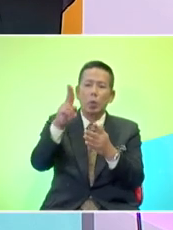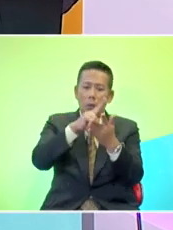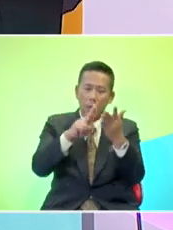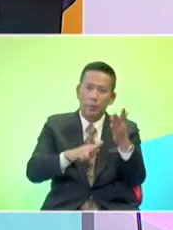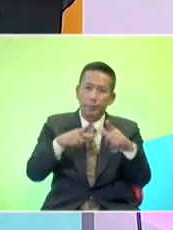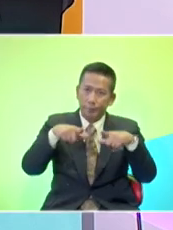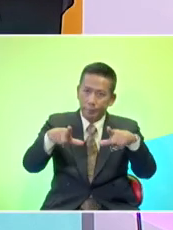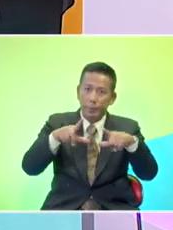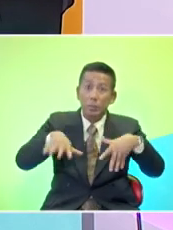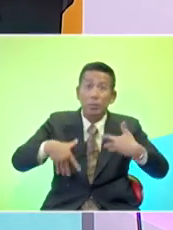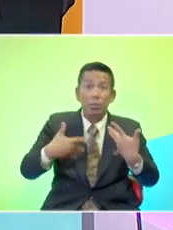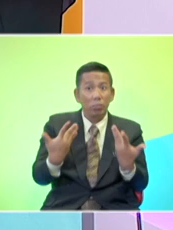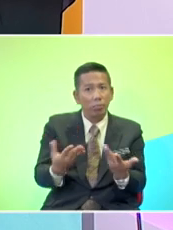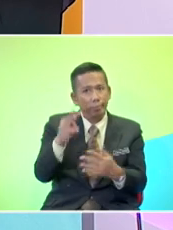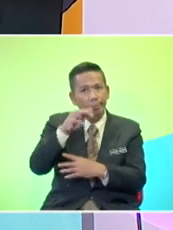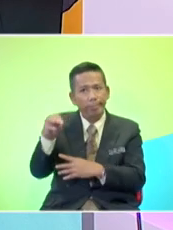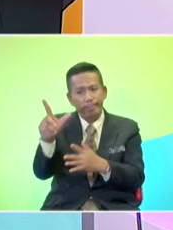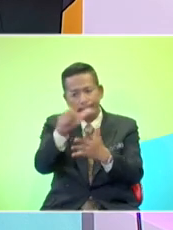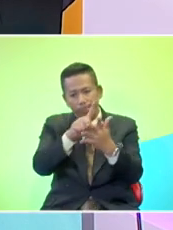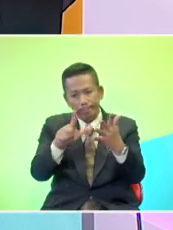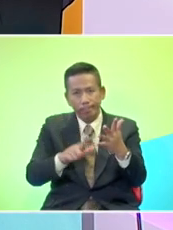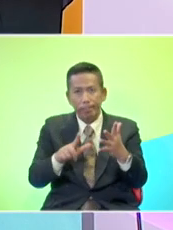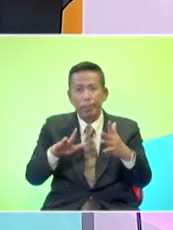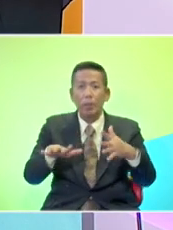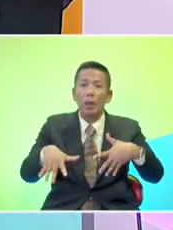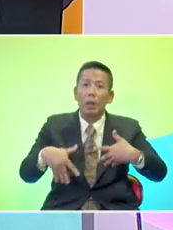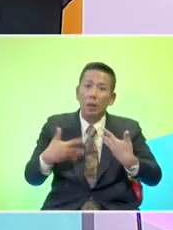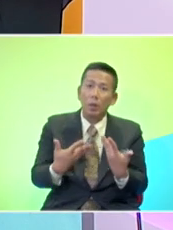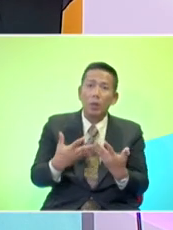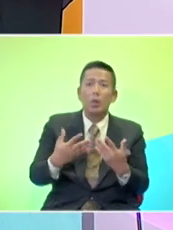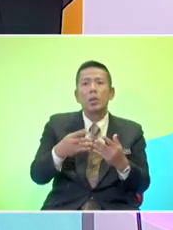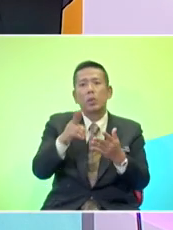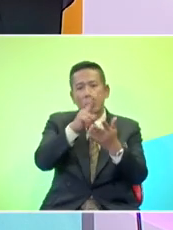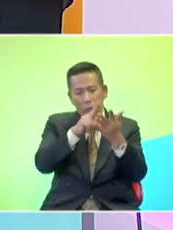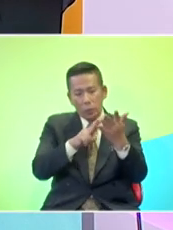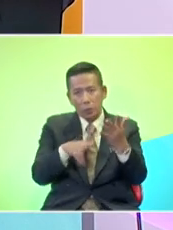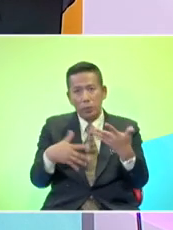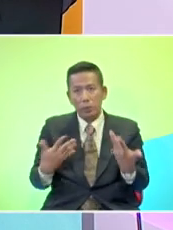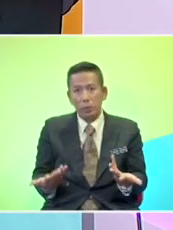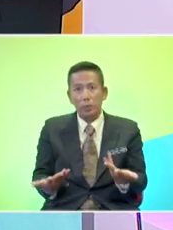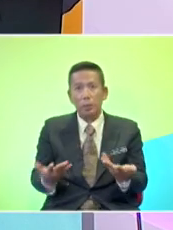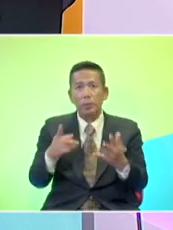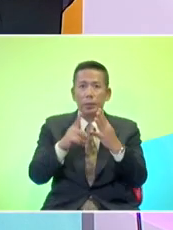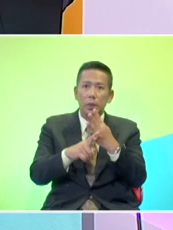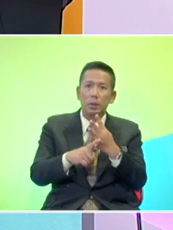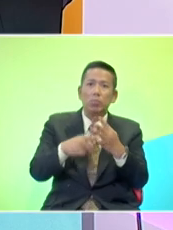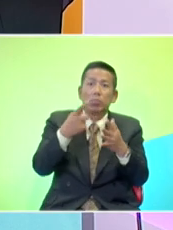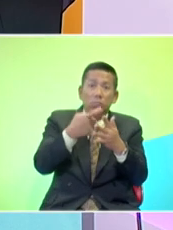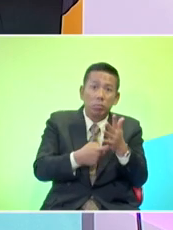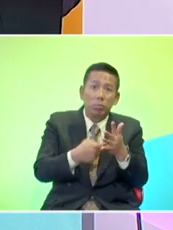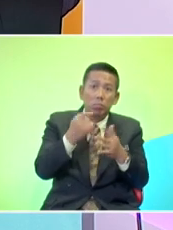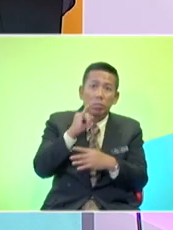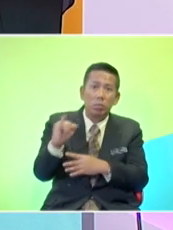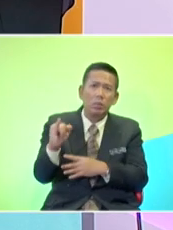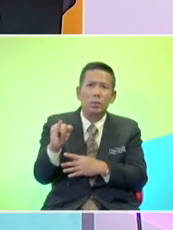murid ingin Melaka motif yang ketiga Bagaimana murid mengukir dan yang keempat Bagaimana murid menghargai ataupun